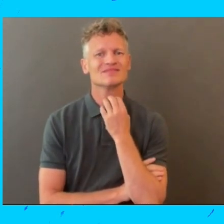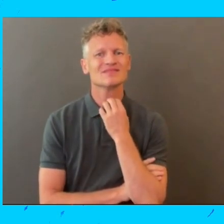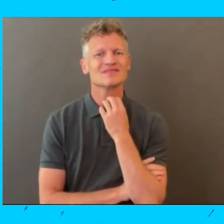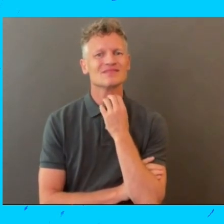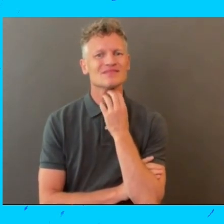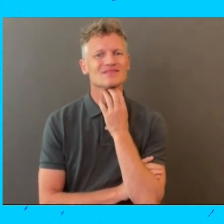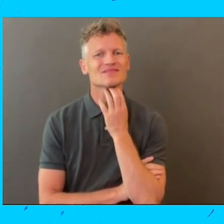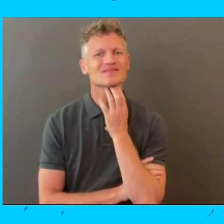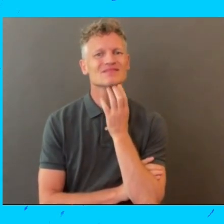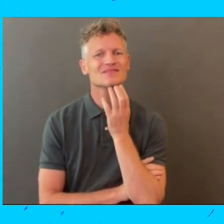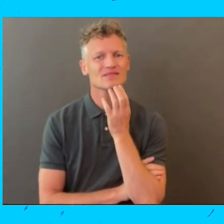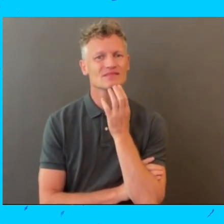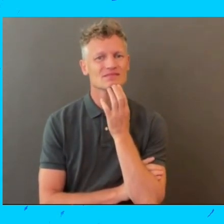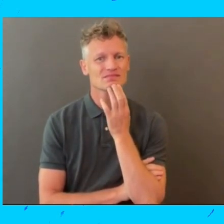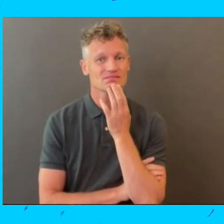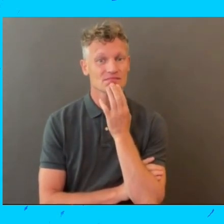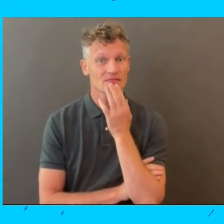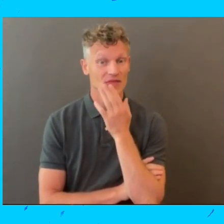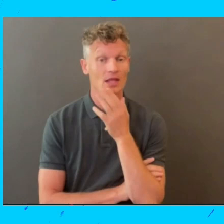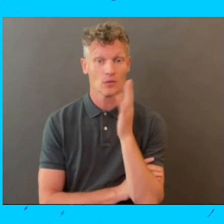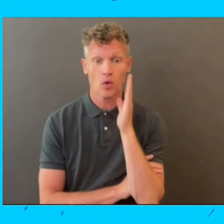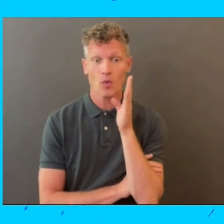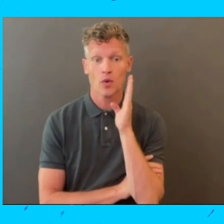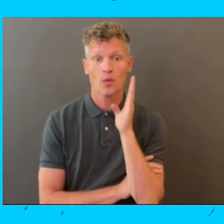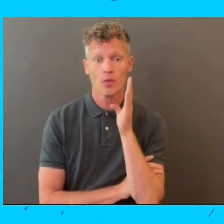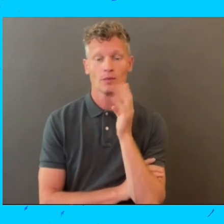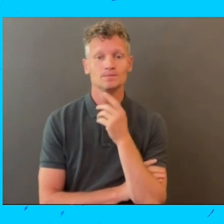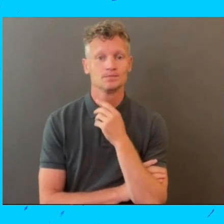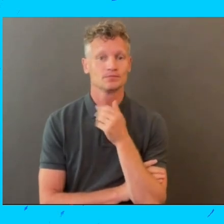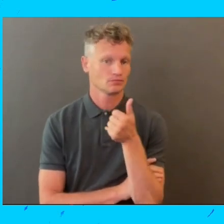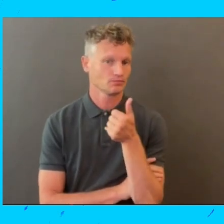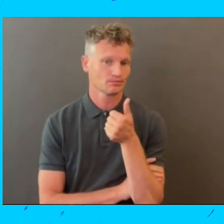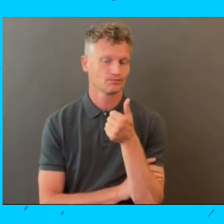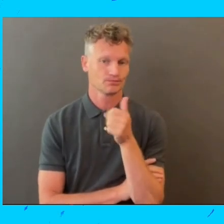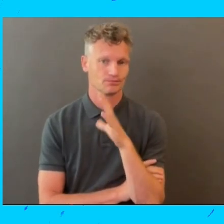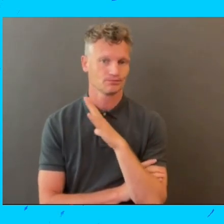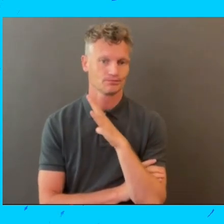सरकार से मांग करती हूँ कि कंप्यूटर क्लास के लिए इस गाँव में व्यवस्था किया जाए.